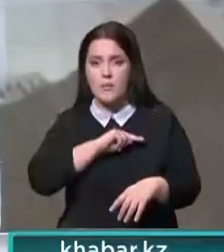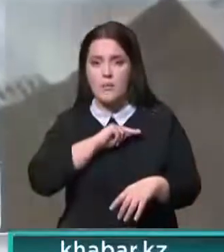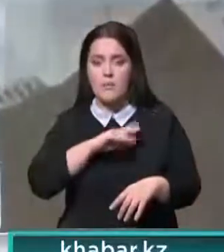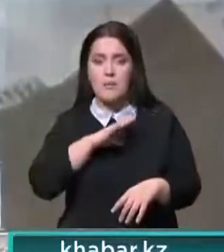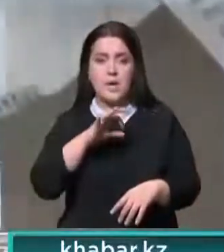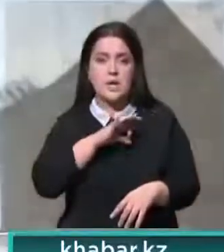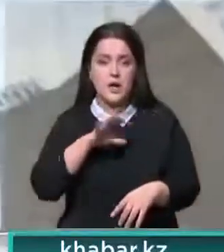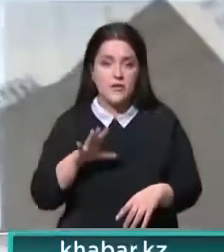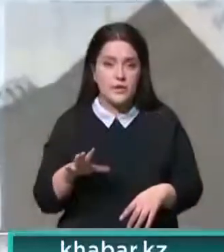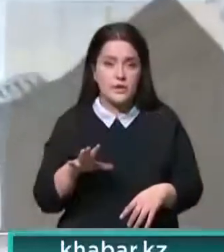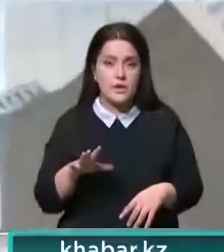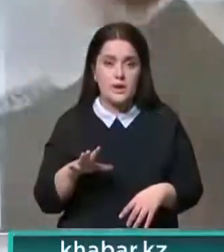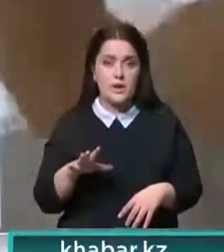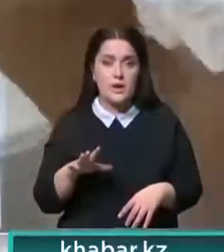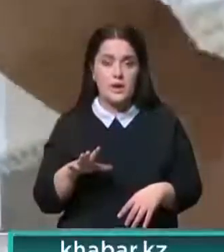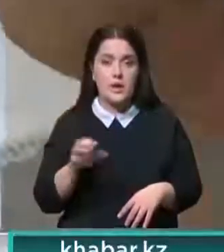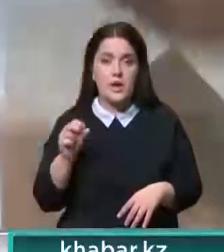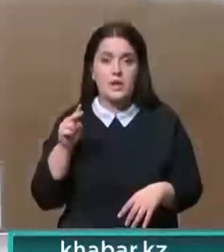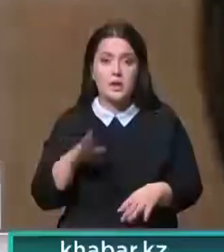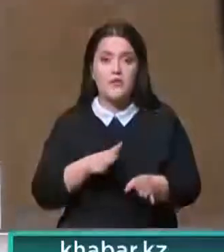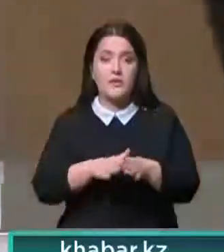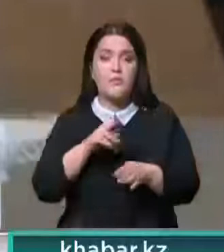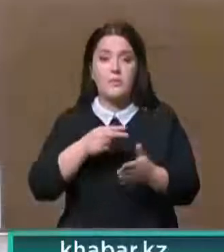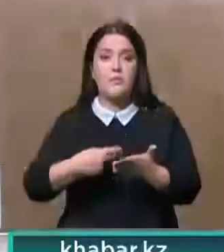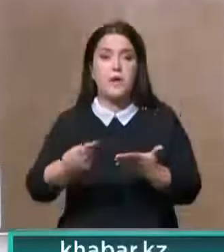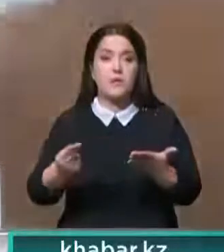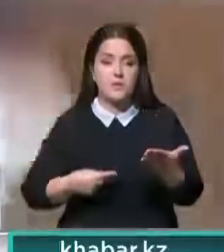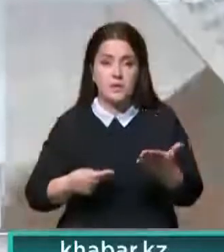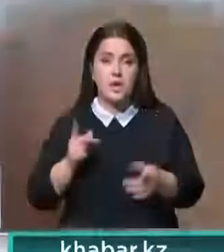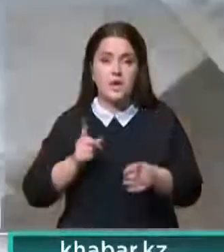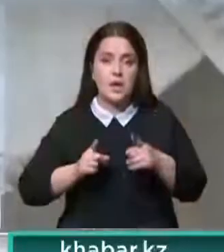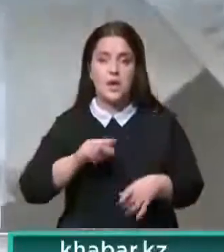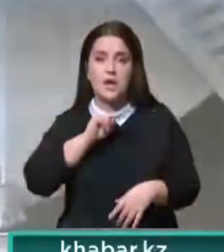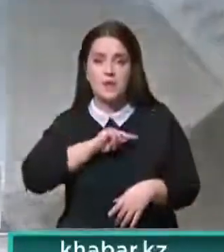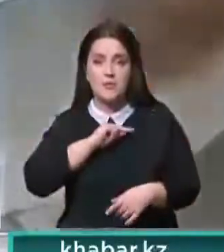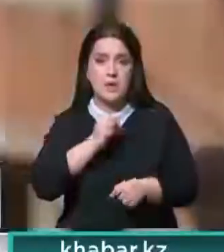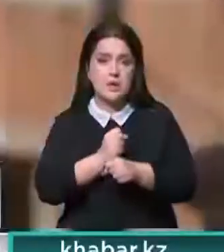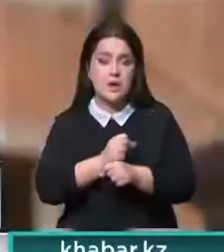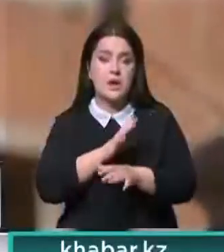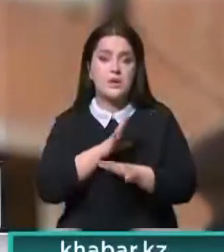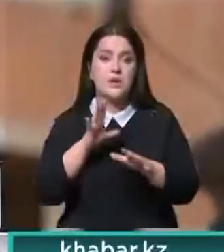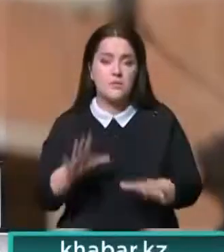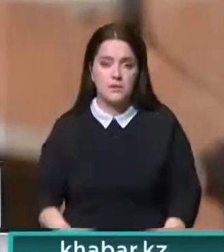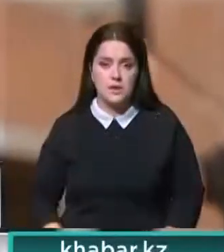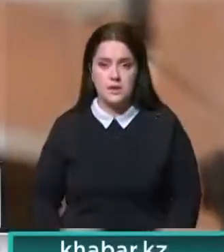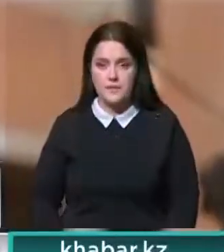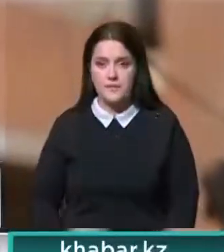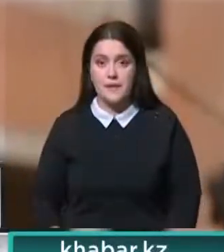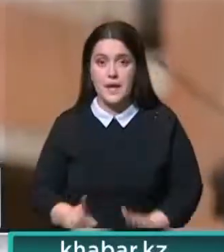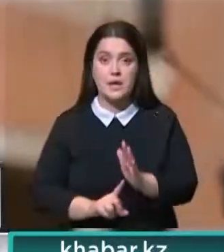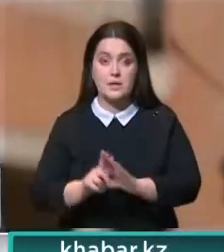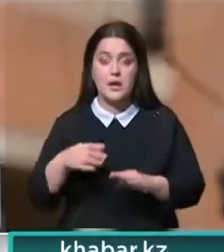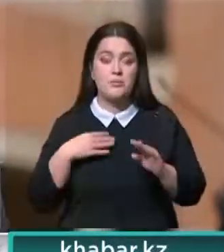фиктивно. То есть акты выполненных работ подписывались, а реально работы сделаны не были. Старта этому объекту мы